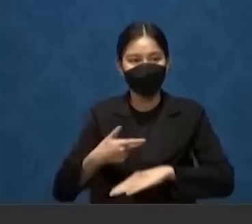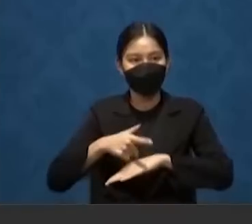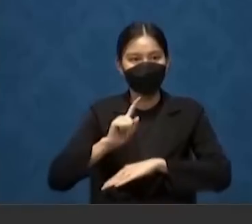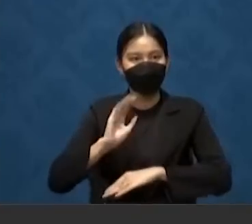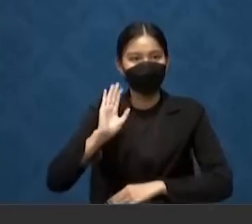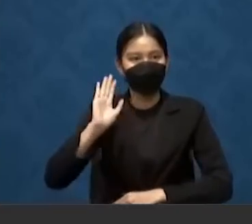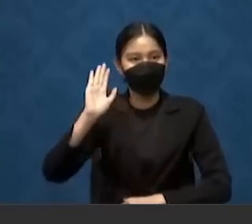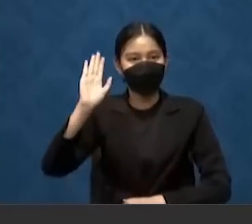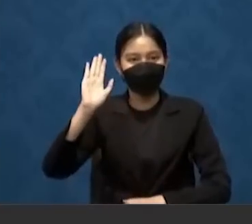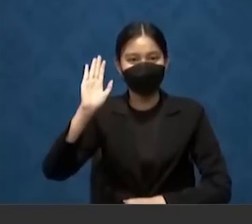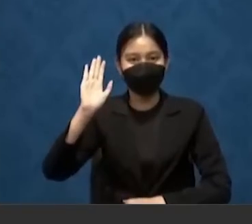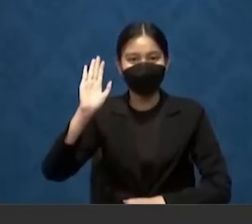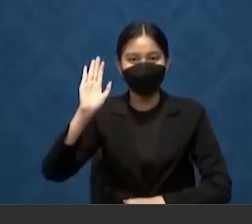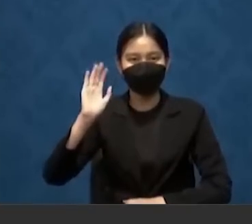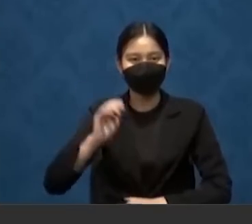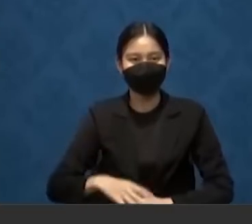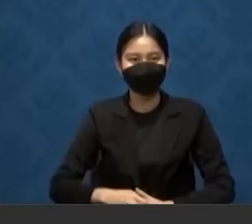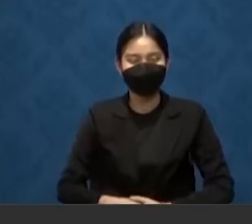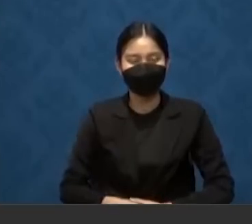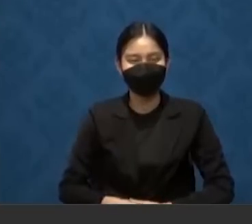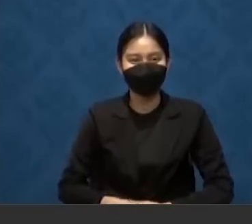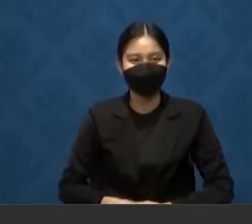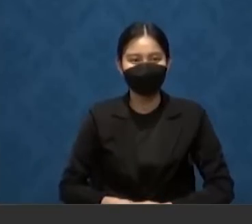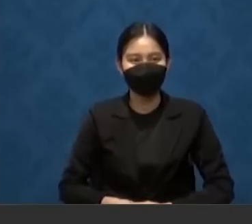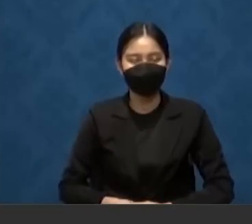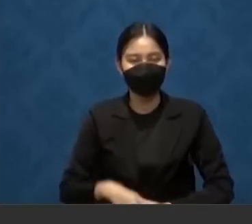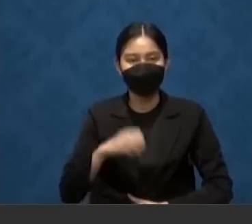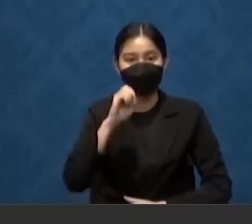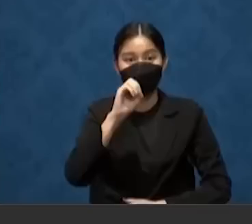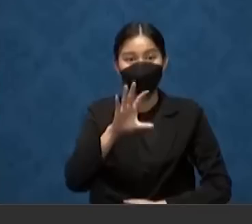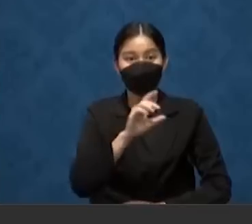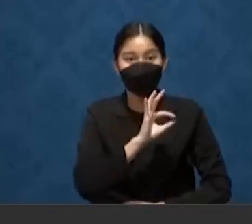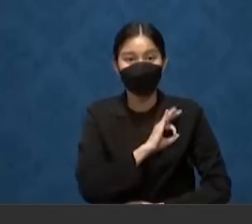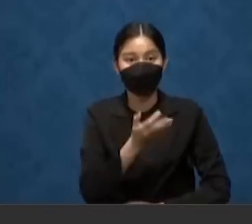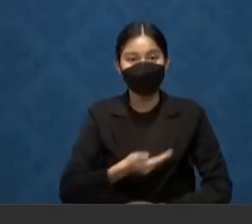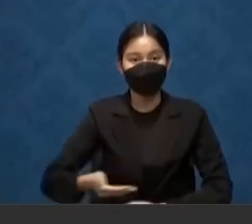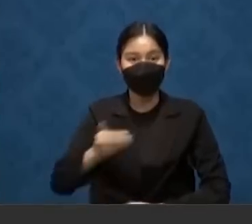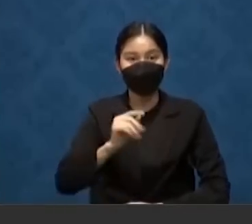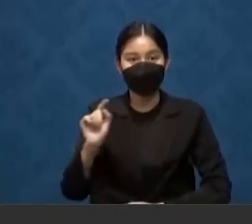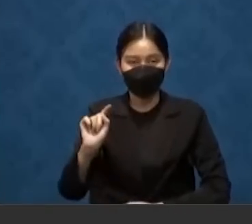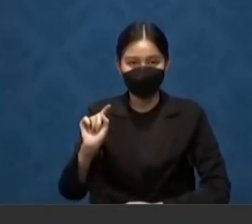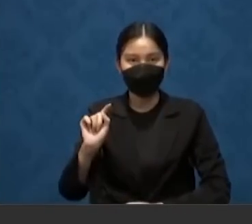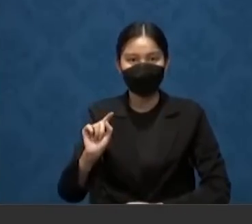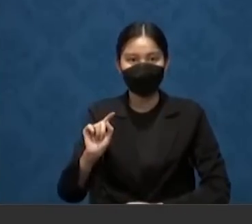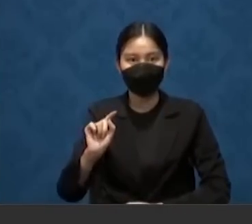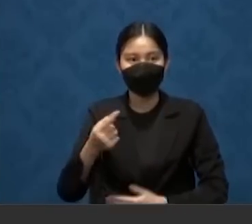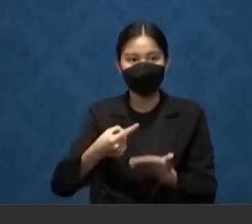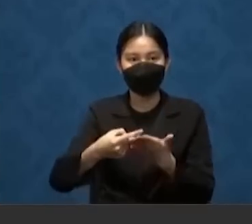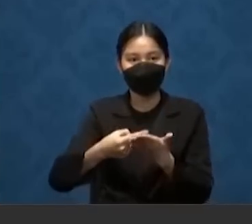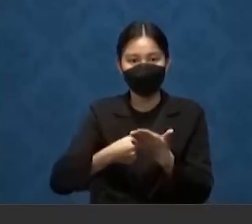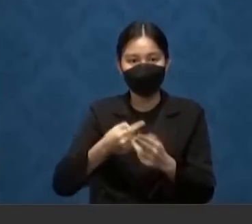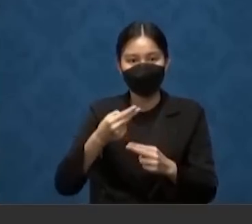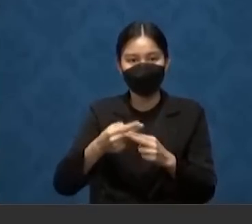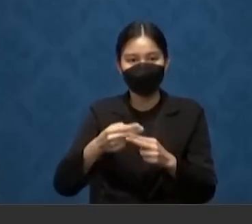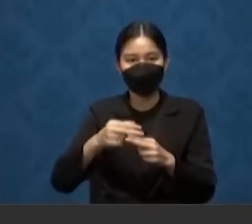บปรฐต่ไป ผมขอเรีนท่านมาชิกครัว่าผมได้ให้ที่บิกษาในแทศุกิจนัวประกร